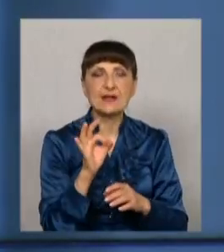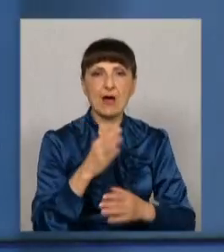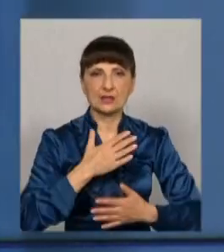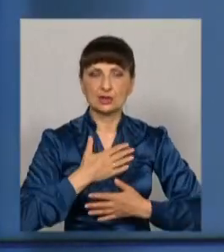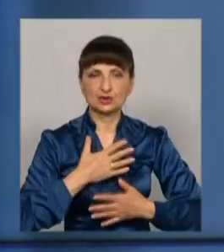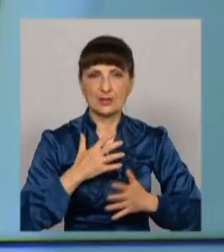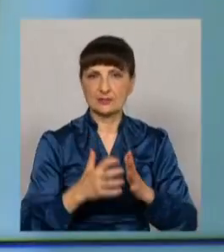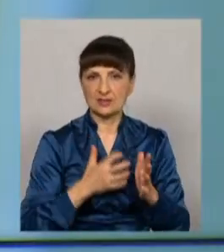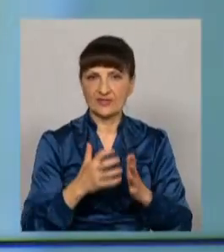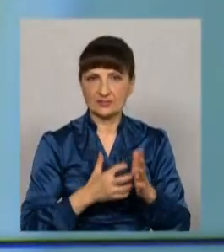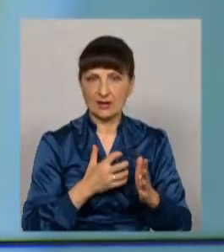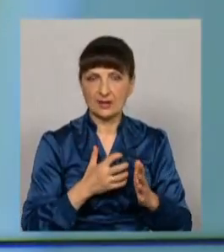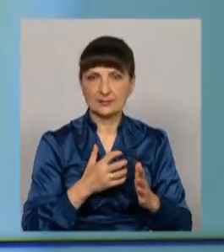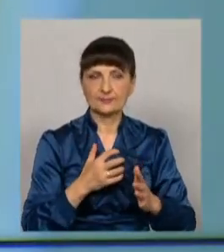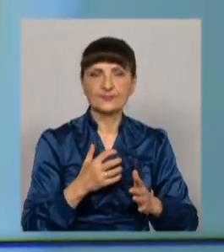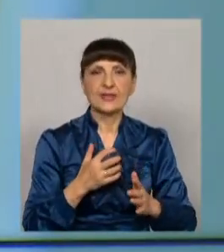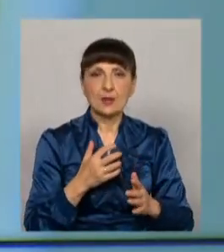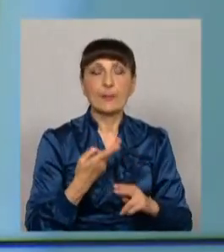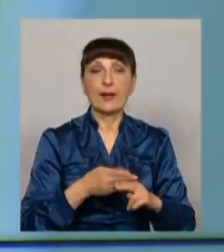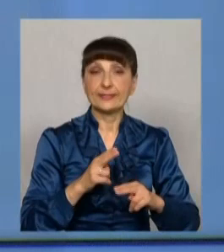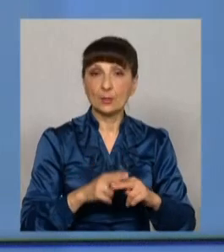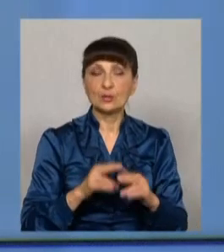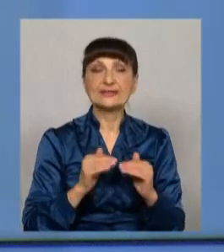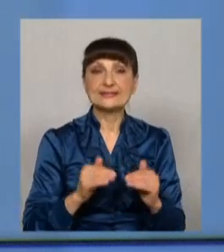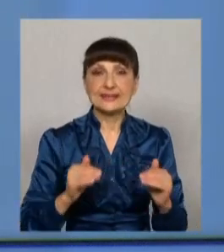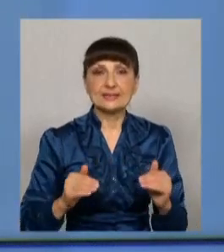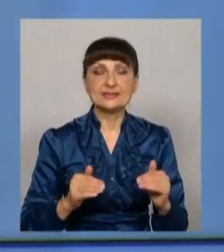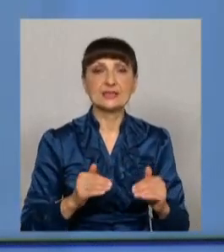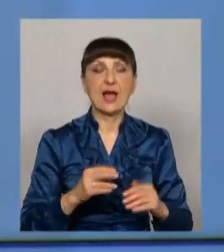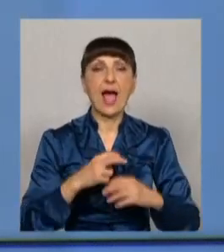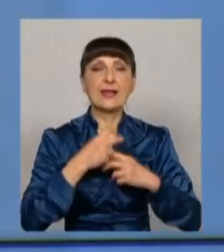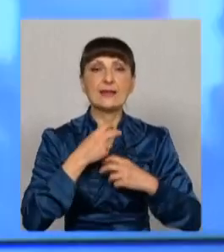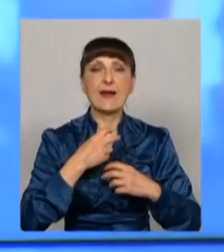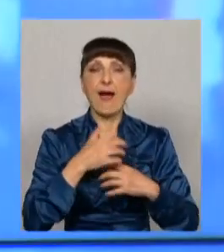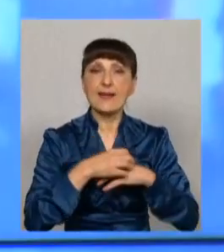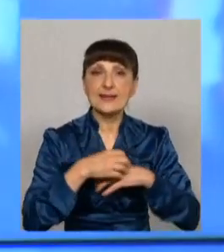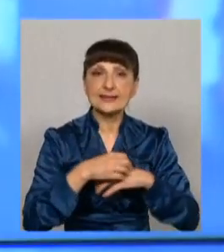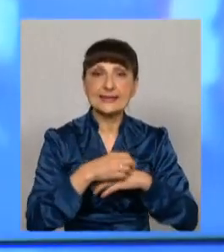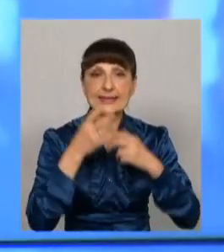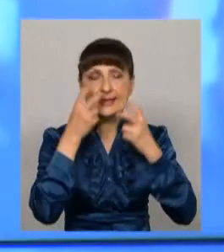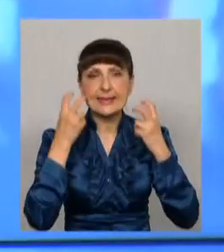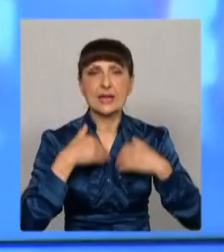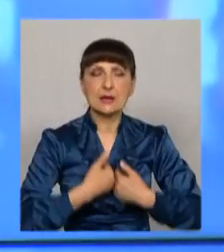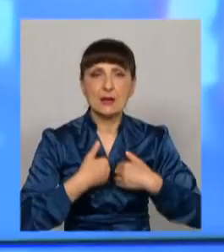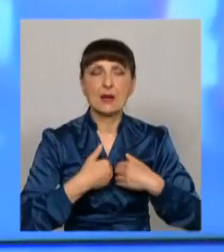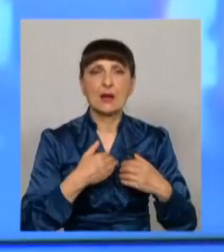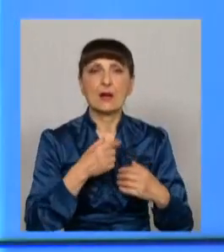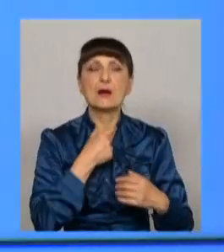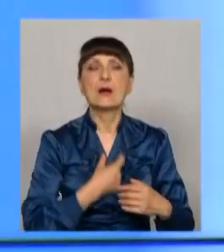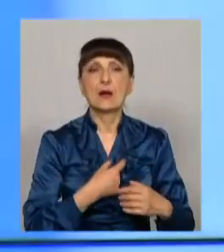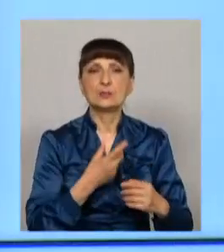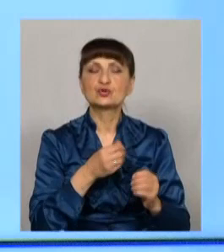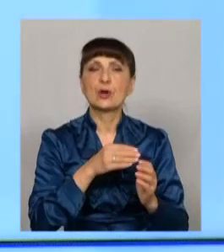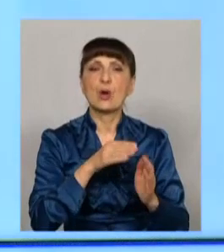из-за обильного кровоснабжения, и поэтому дети переносят тяжелее все эти симптомы. Но если